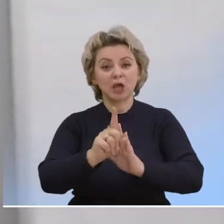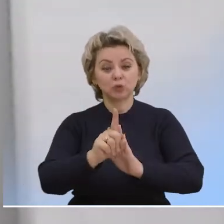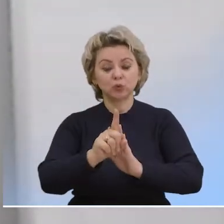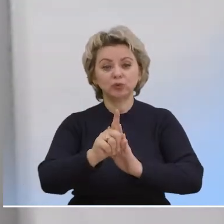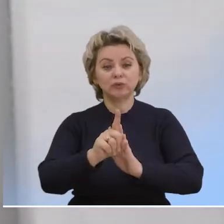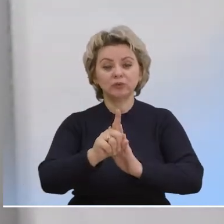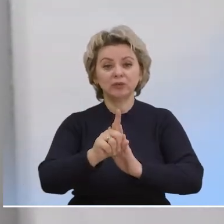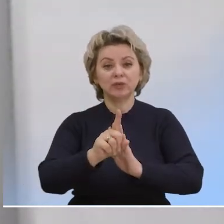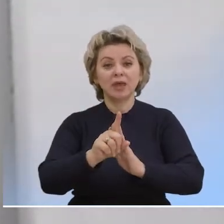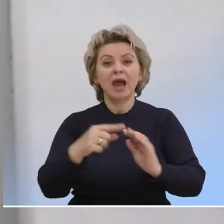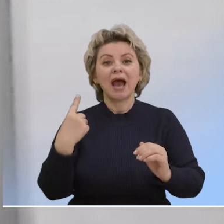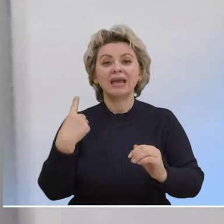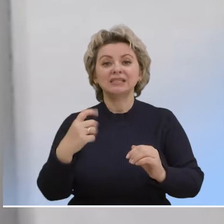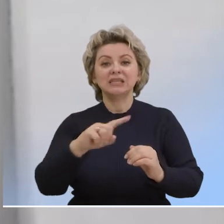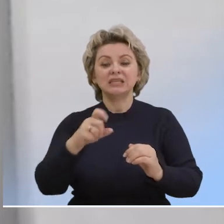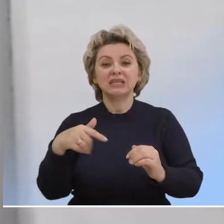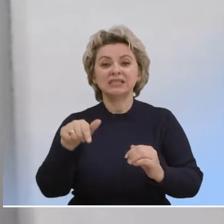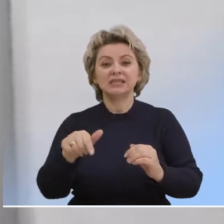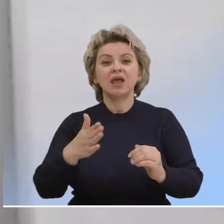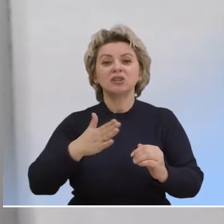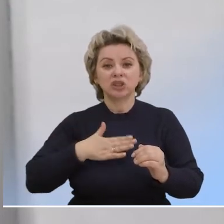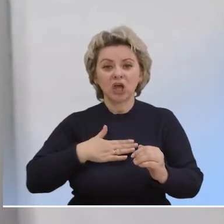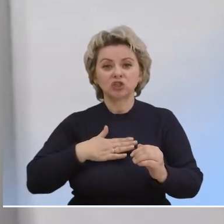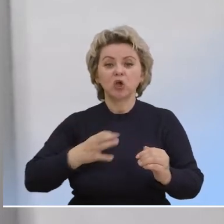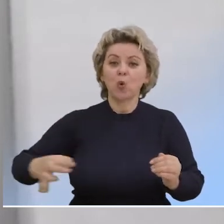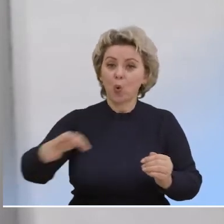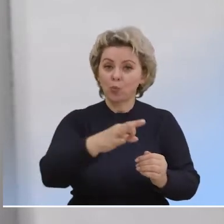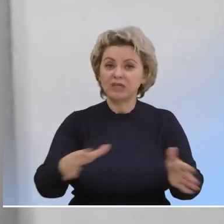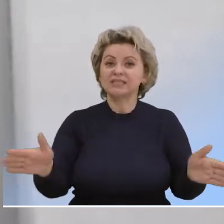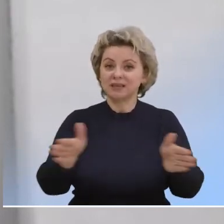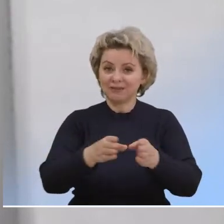стартует, один из 5 кейсов – это кейс нашей области.